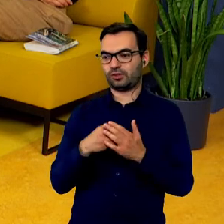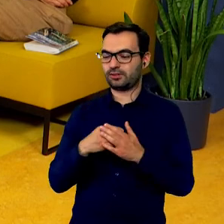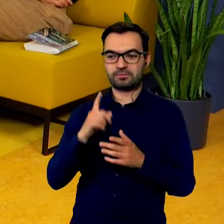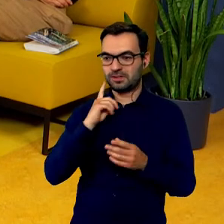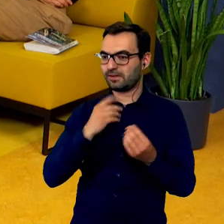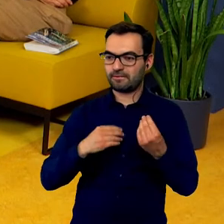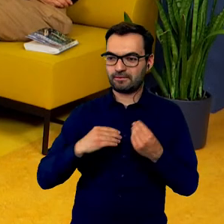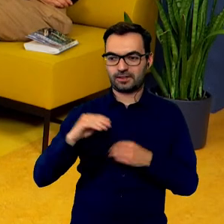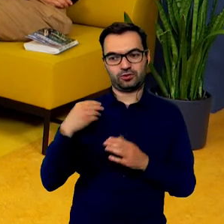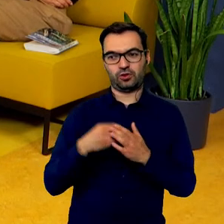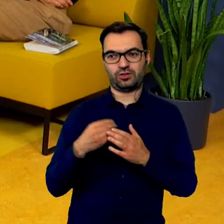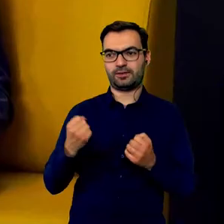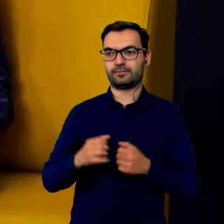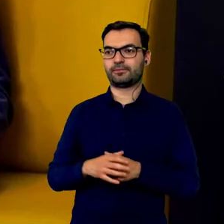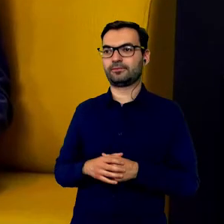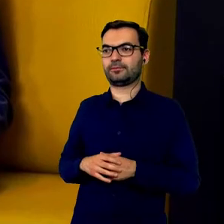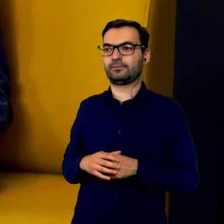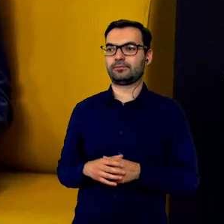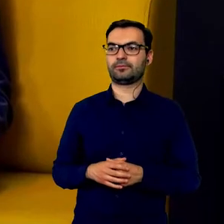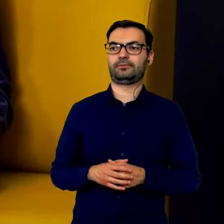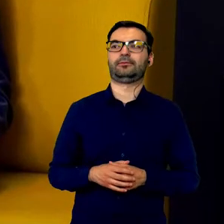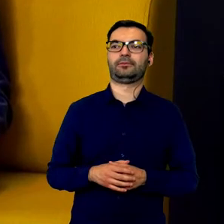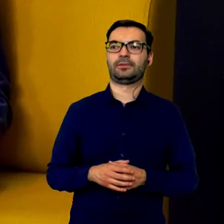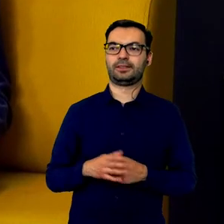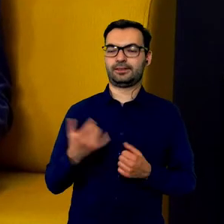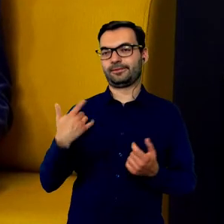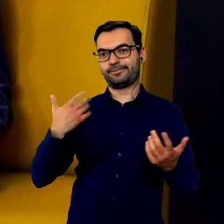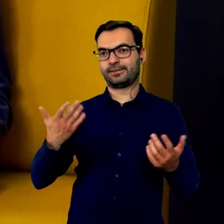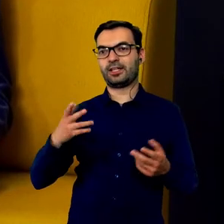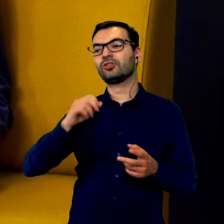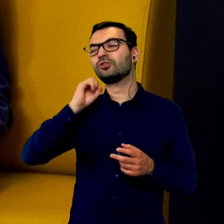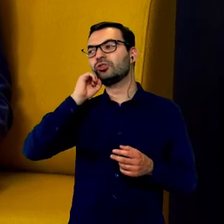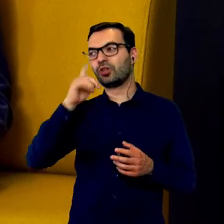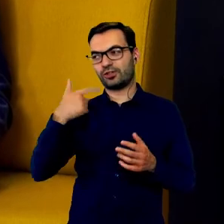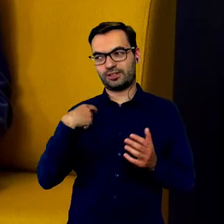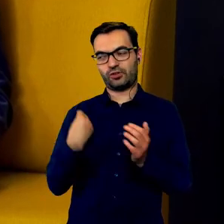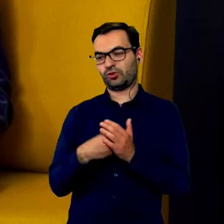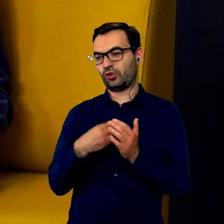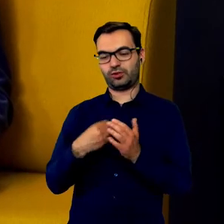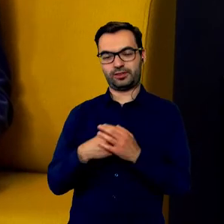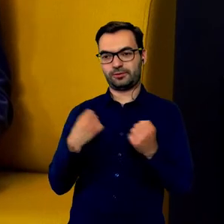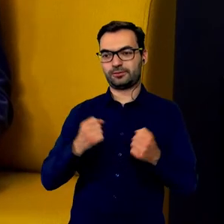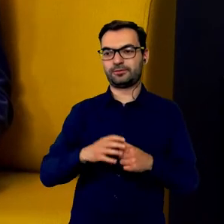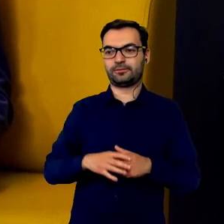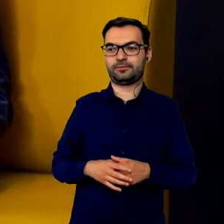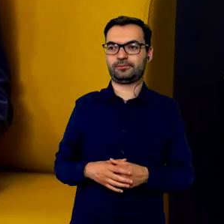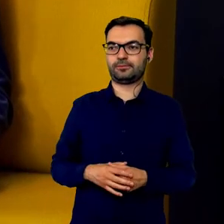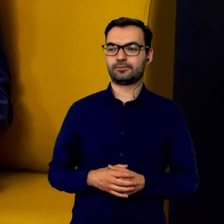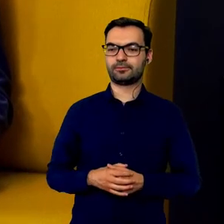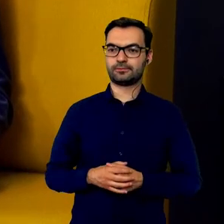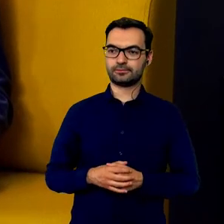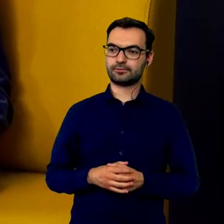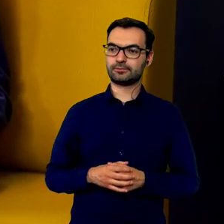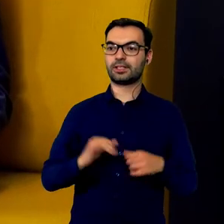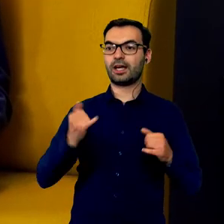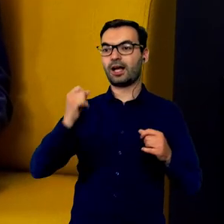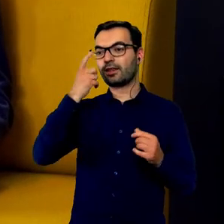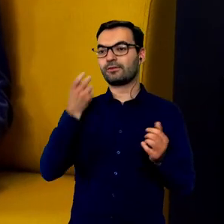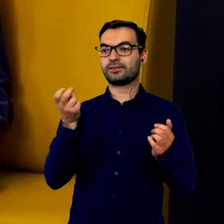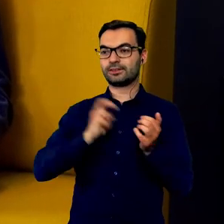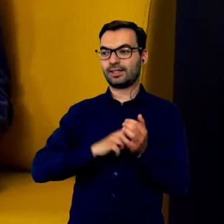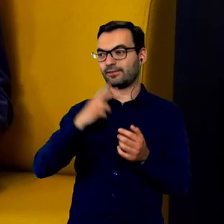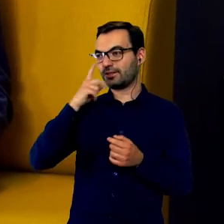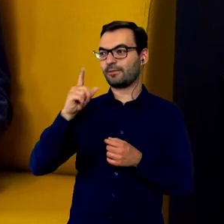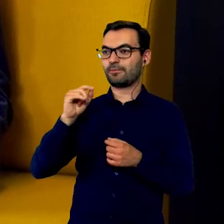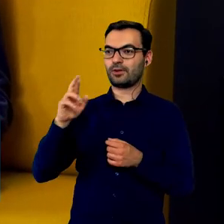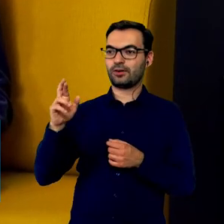Coraz bardziej, będę patetyczna, ale każdego dnia doceniam. Kiedy się budzę i widzę